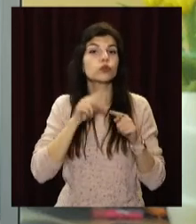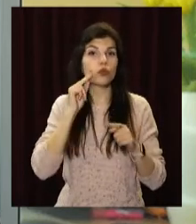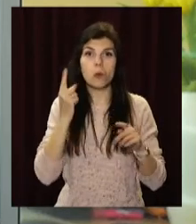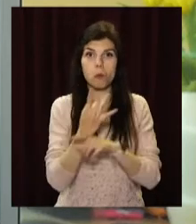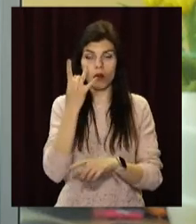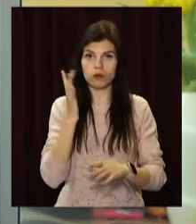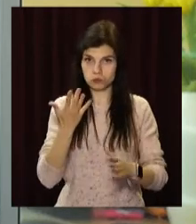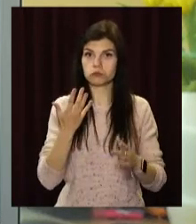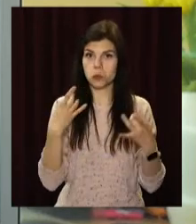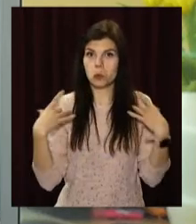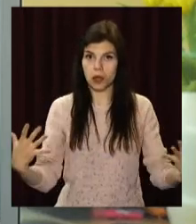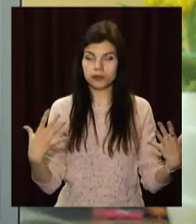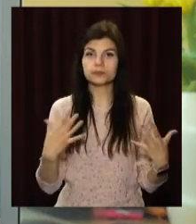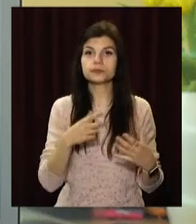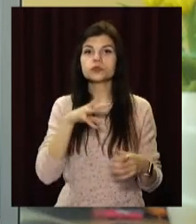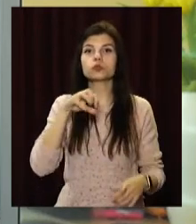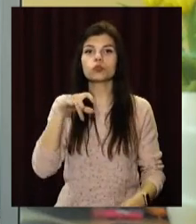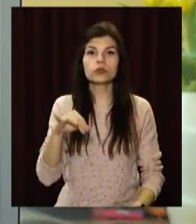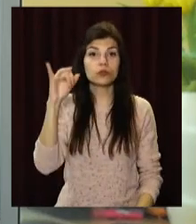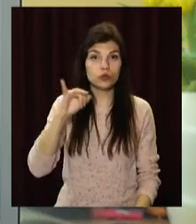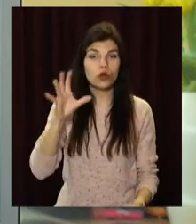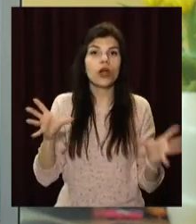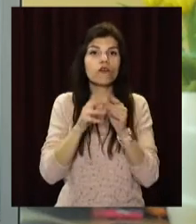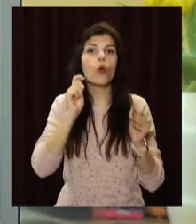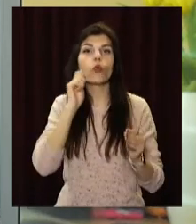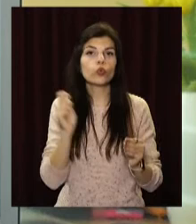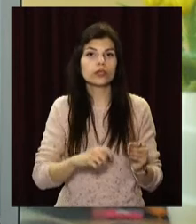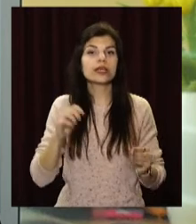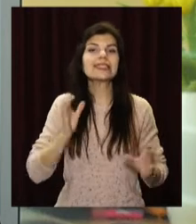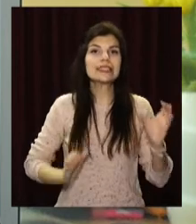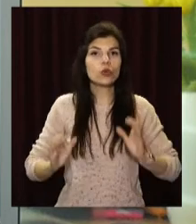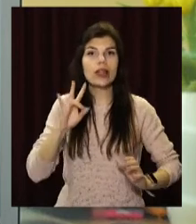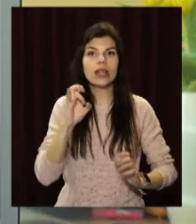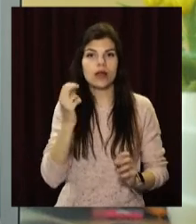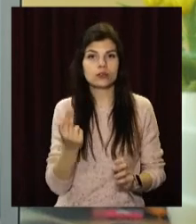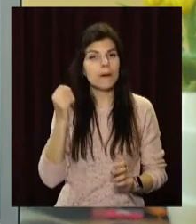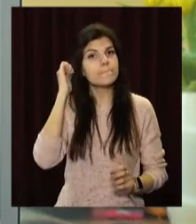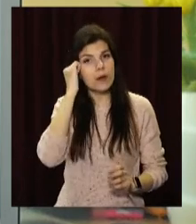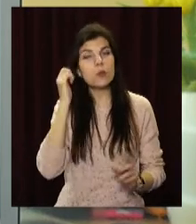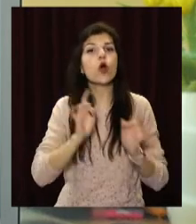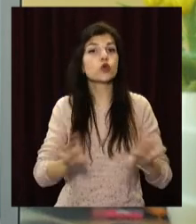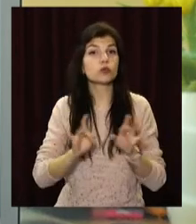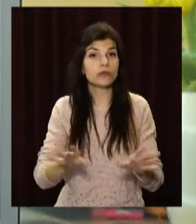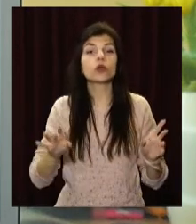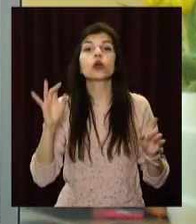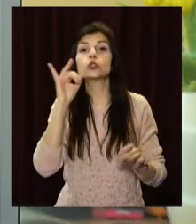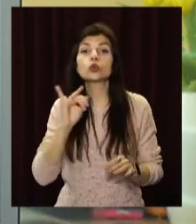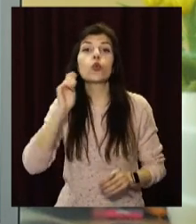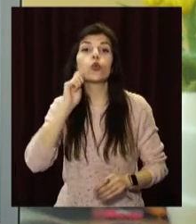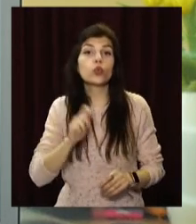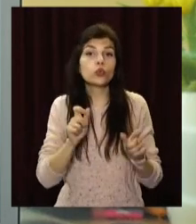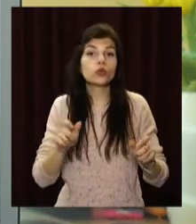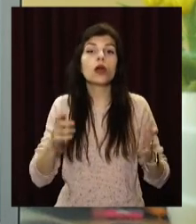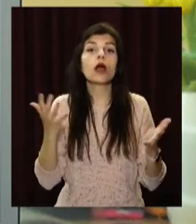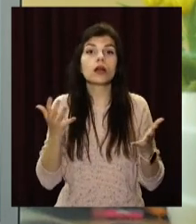вперше. Напередодні Національний музей історії разом з Українським інститутом національної пам'яті розповідатиме історії українців,